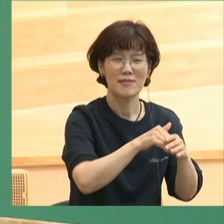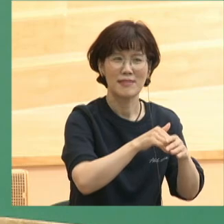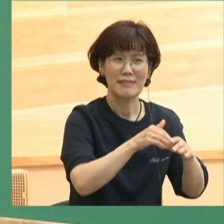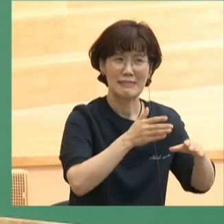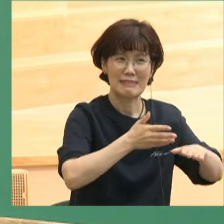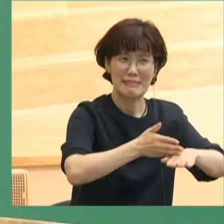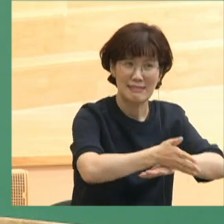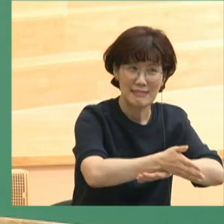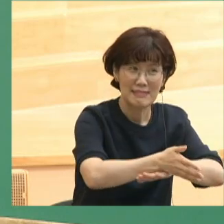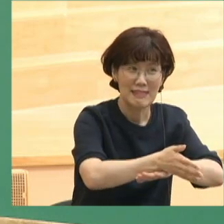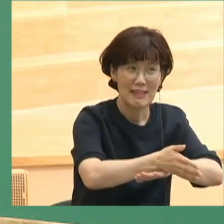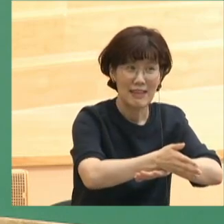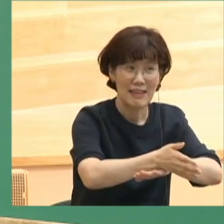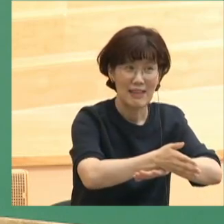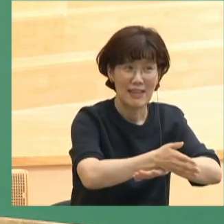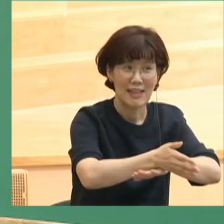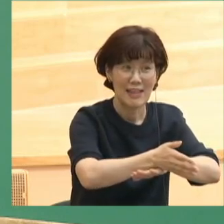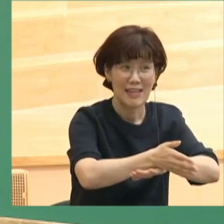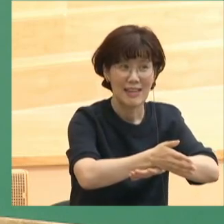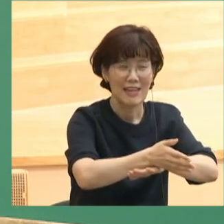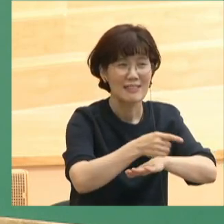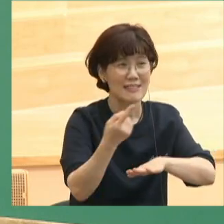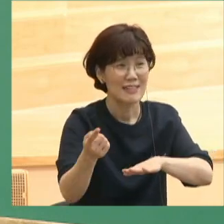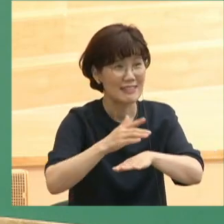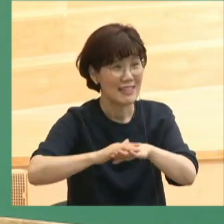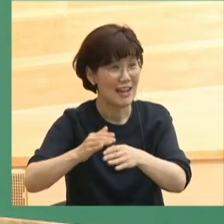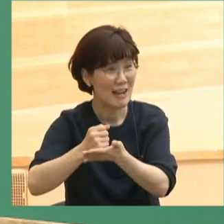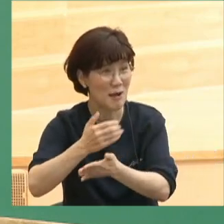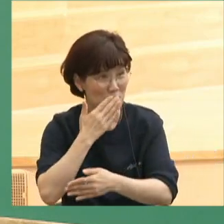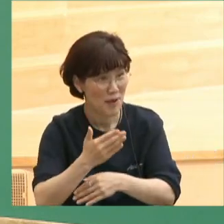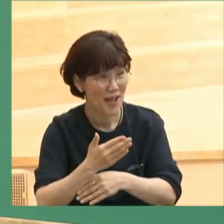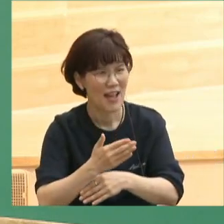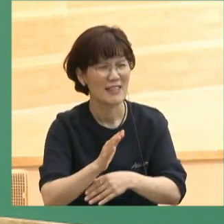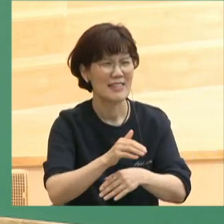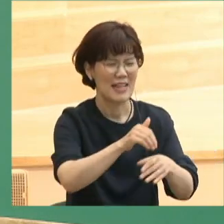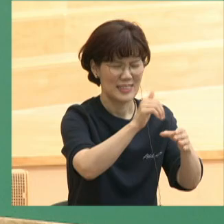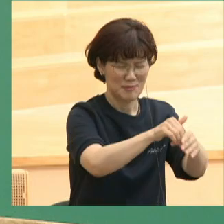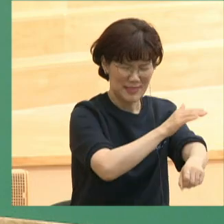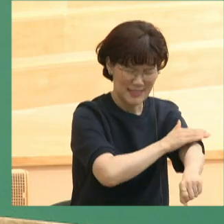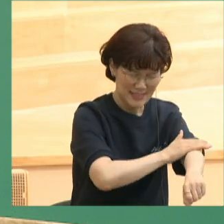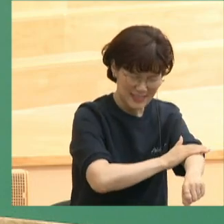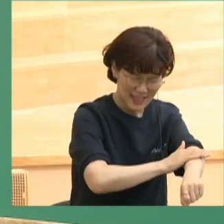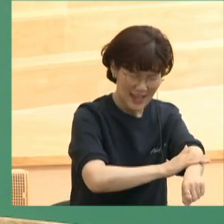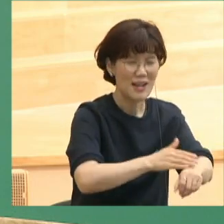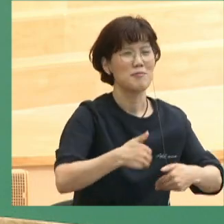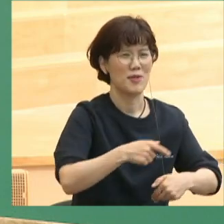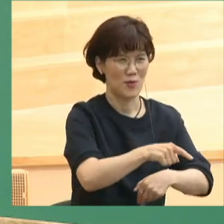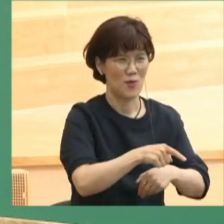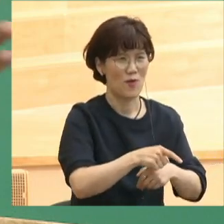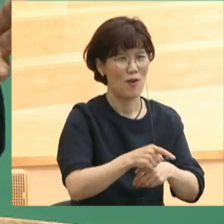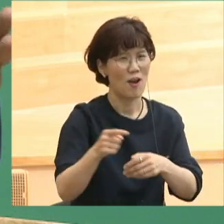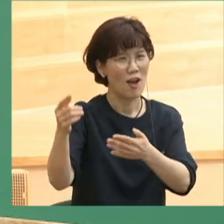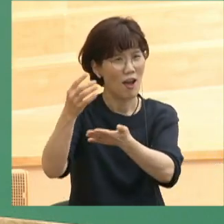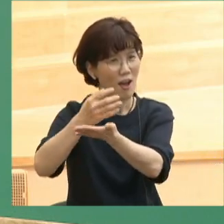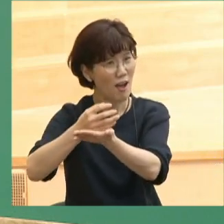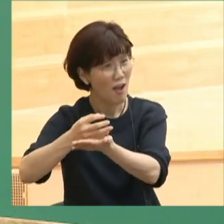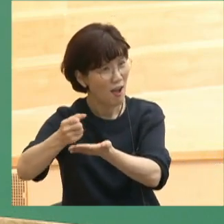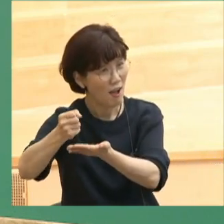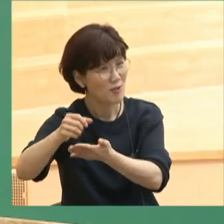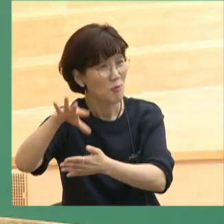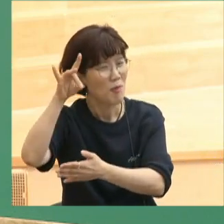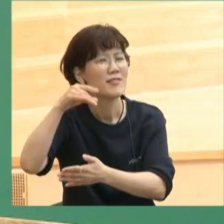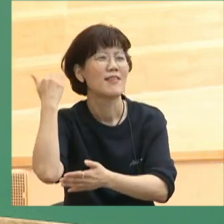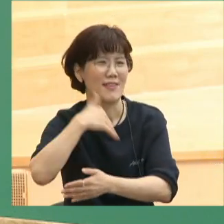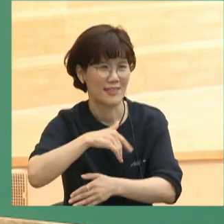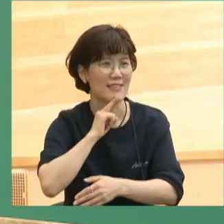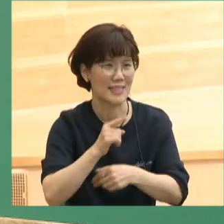잘하고, 그것보다 훨씬 더 중요한 게 심음을 잘하는 거예요. 거둠이 심음을 앞지를 수가 없는